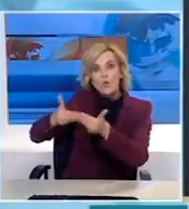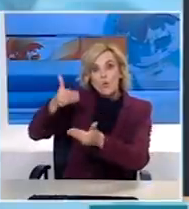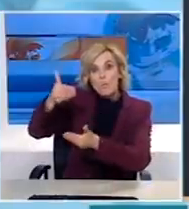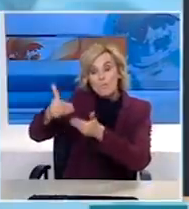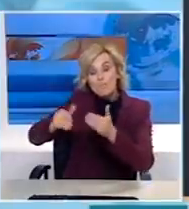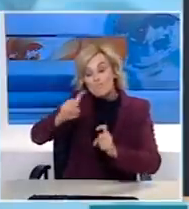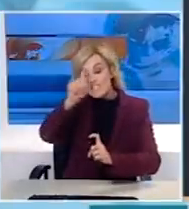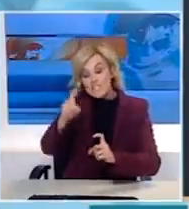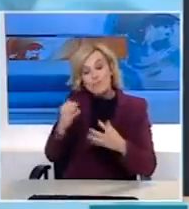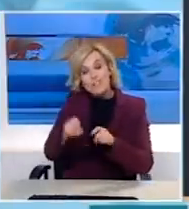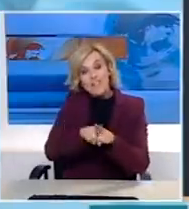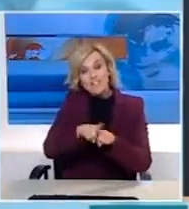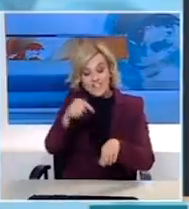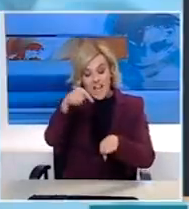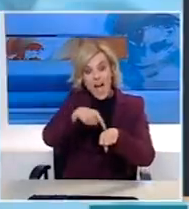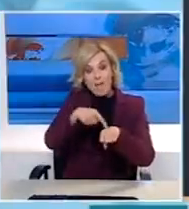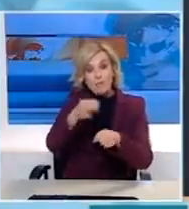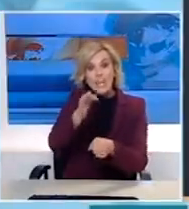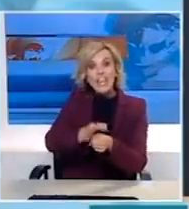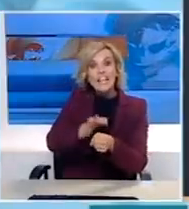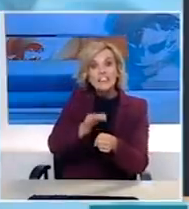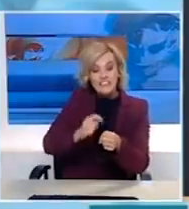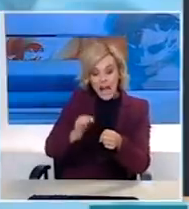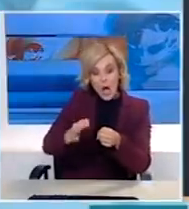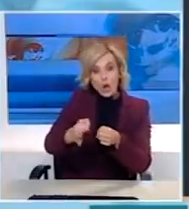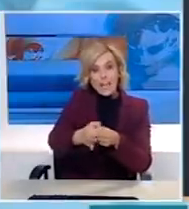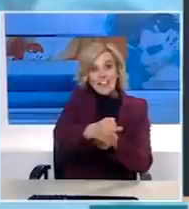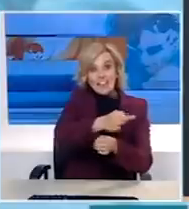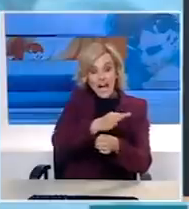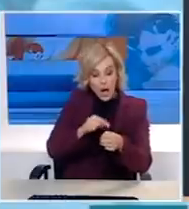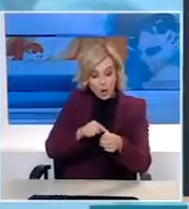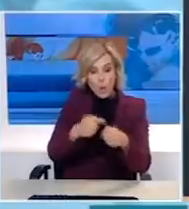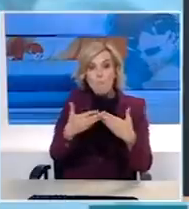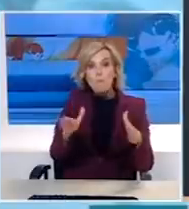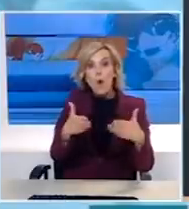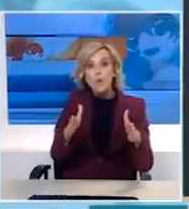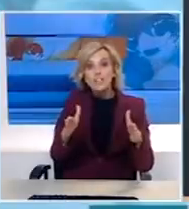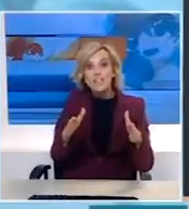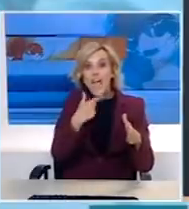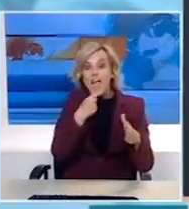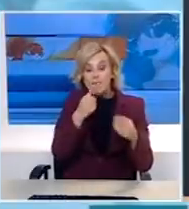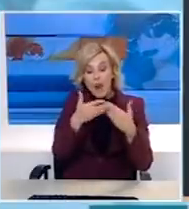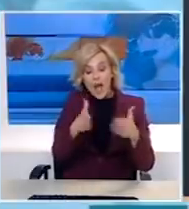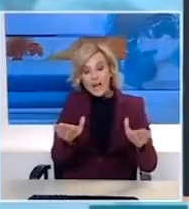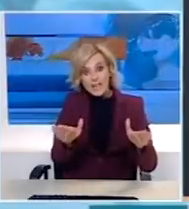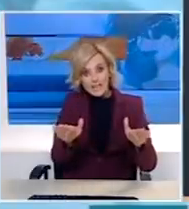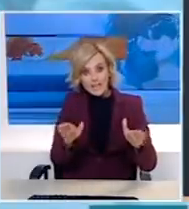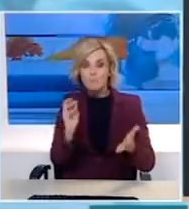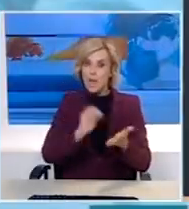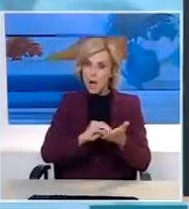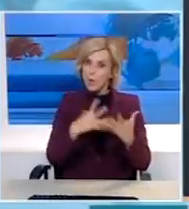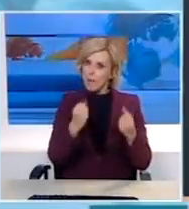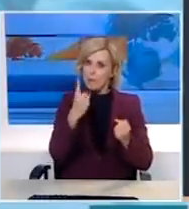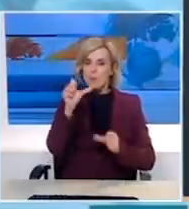να δυσκολεύεται ο ιός αντίστοιχα να μπει στα κύτταρα των πνευμόνων. Επίσης, υπάρχει μια ουσία που βοηθάει τον πνεύμονά